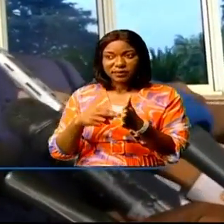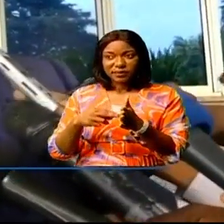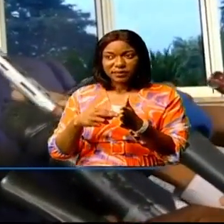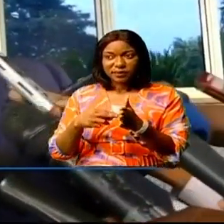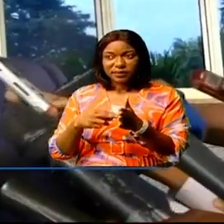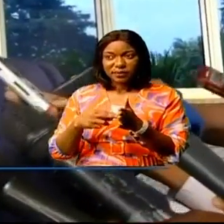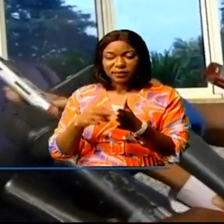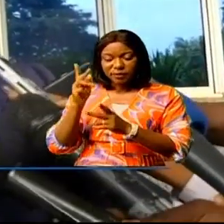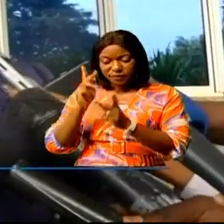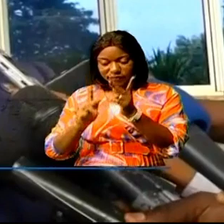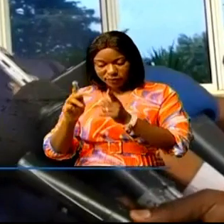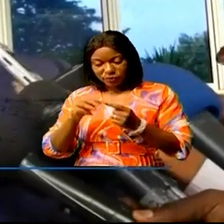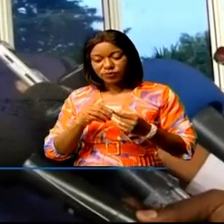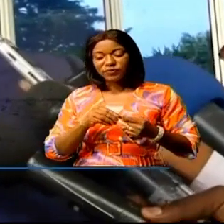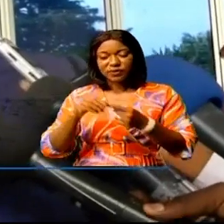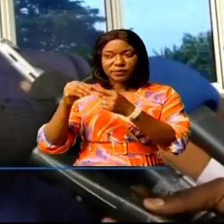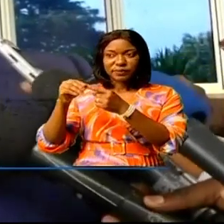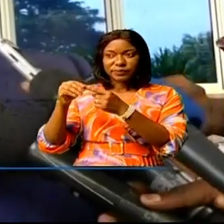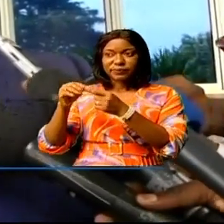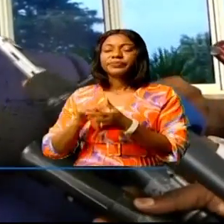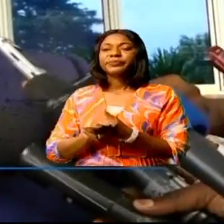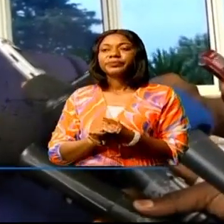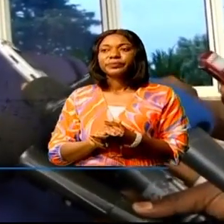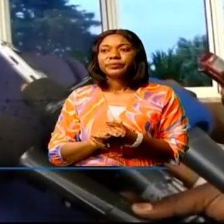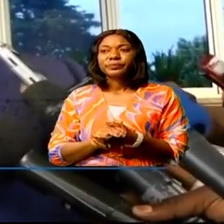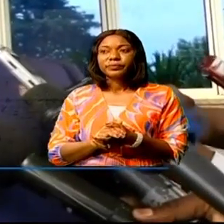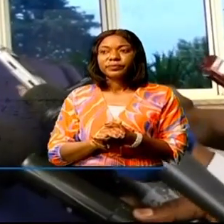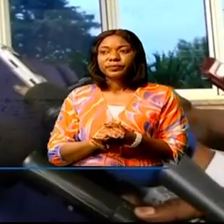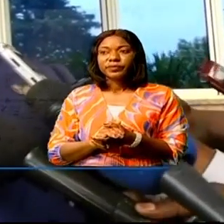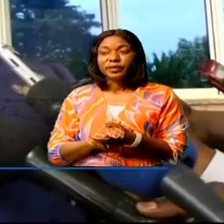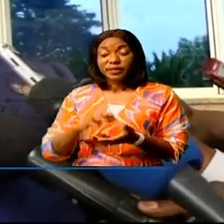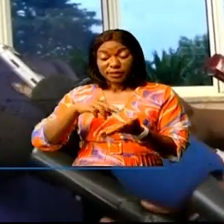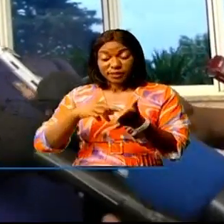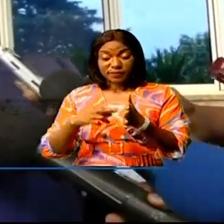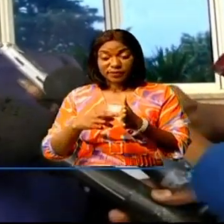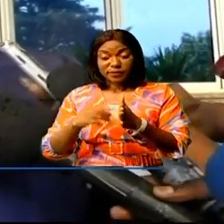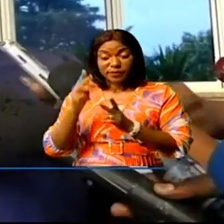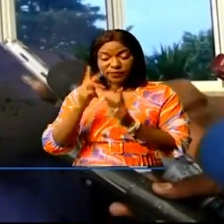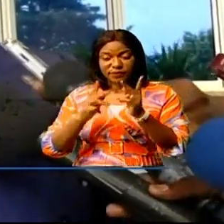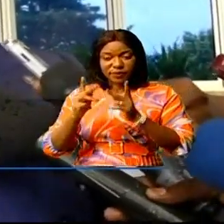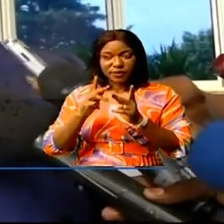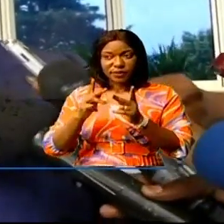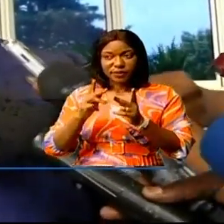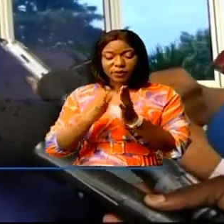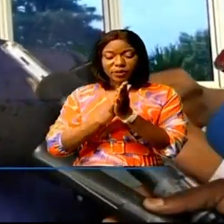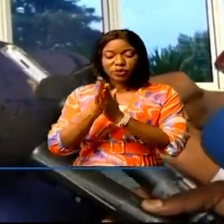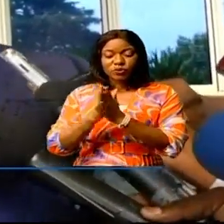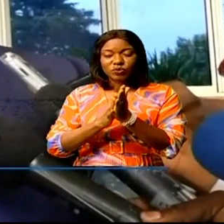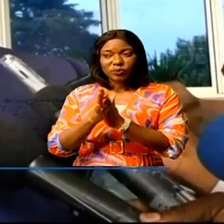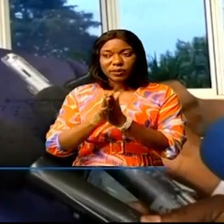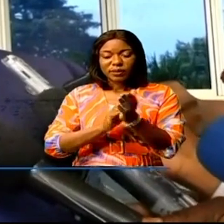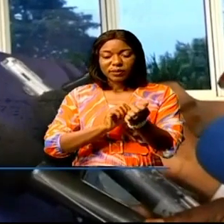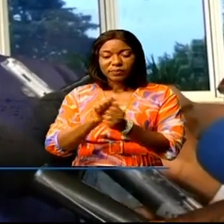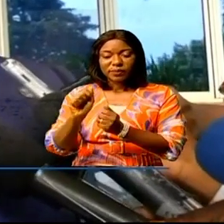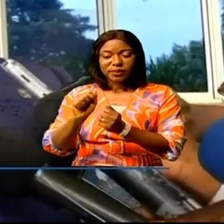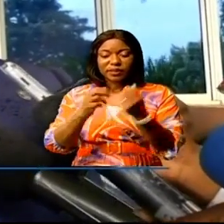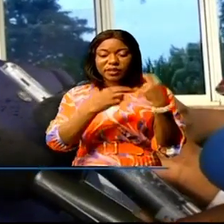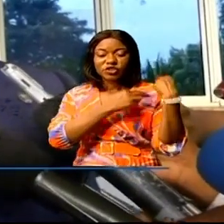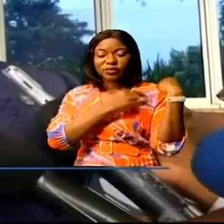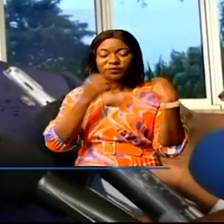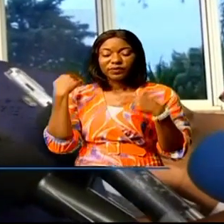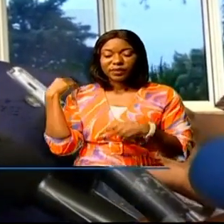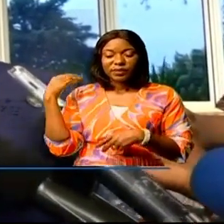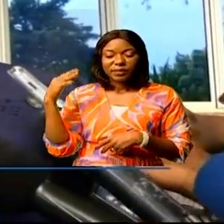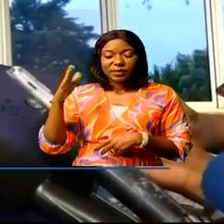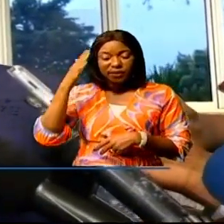en visite officielle, il y a une visite qui a été bien voulu, que ce soit par nos deux chefs d'État, à